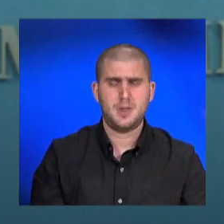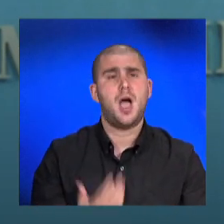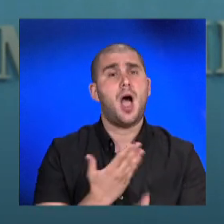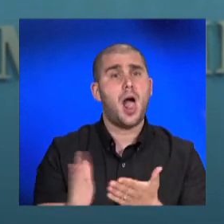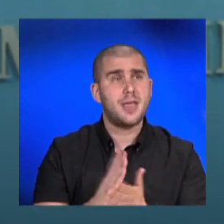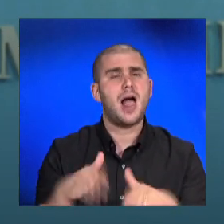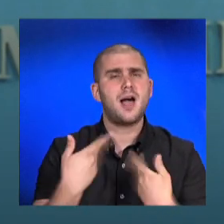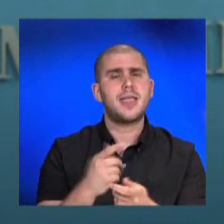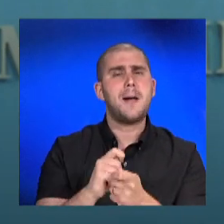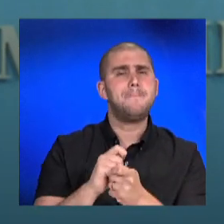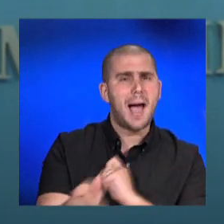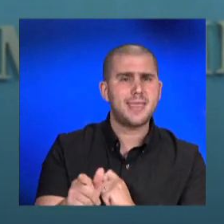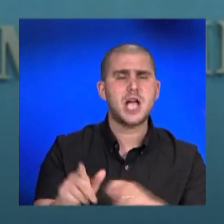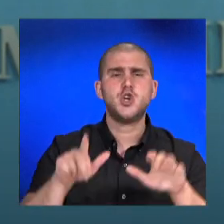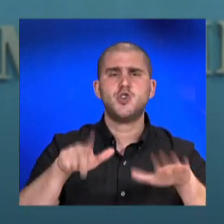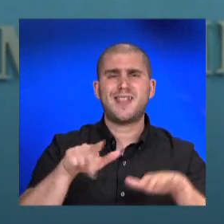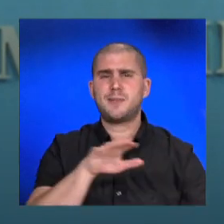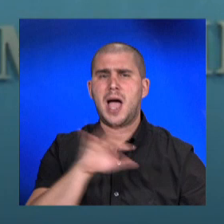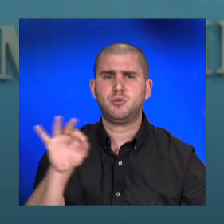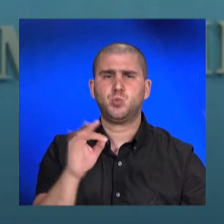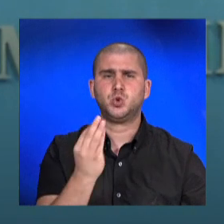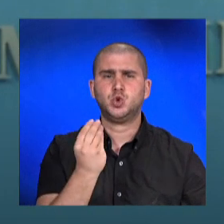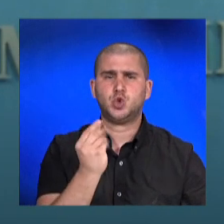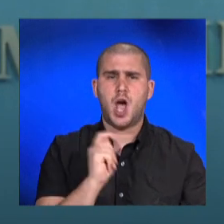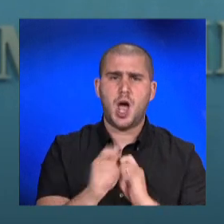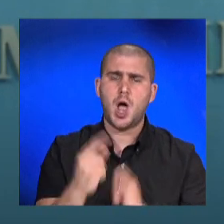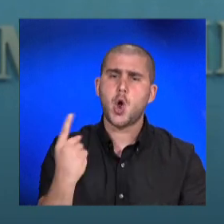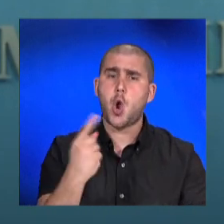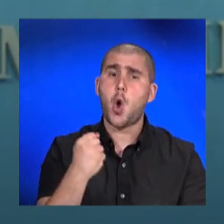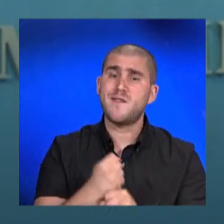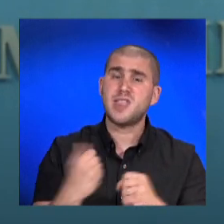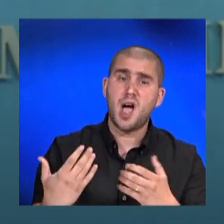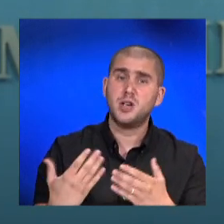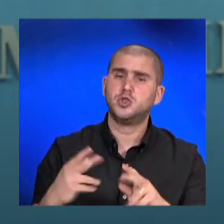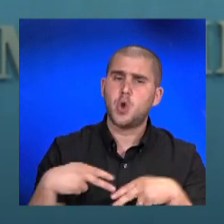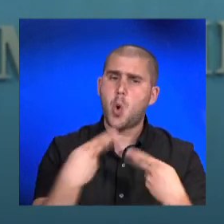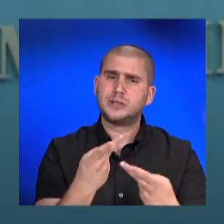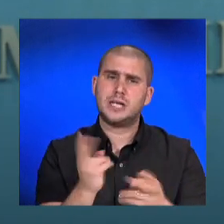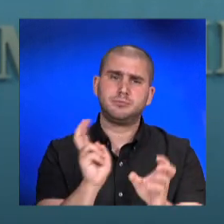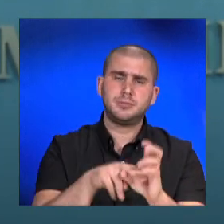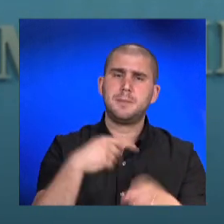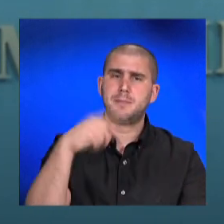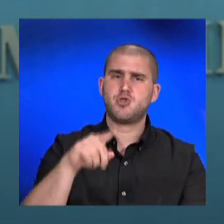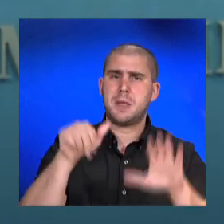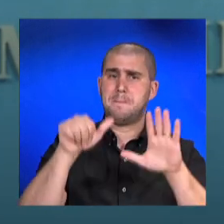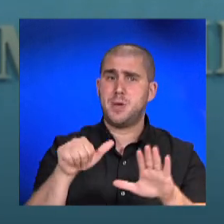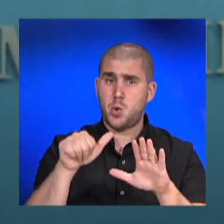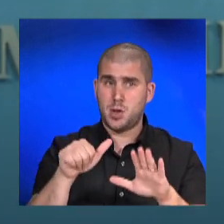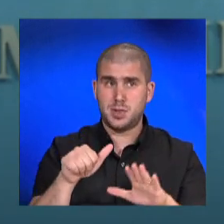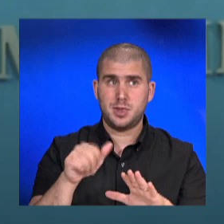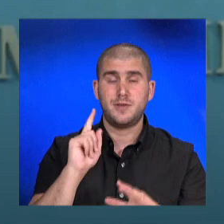של 7,500 שקלים על כל עובד חדש שייכנס מהראשון לשישי. אחרי מחשבה